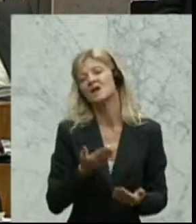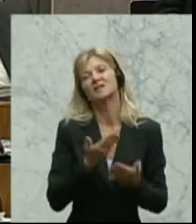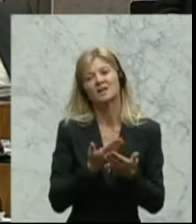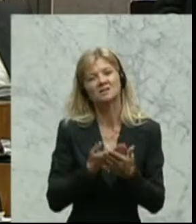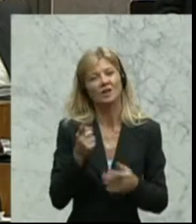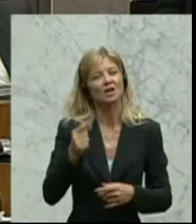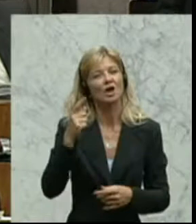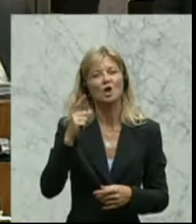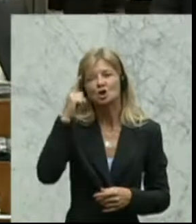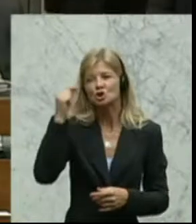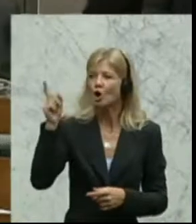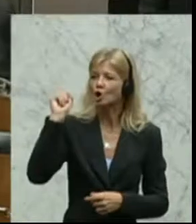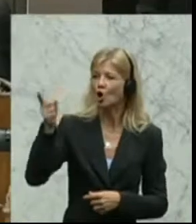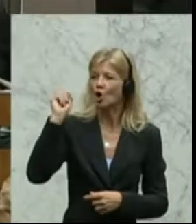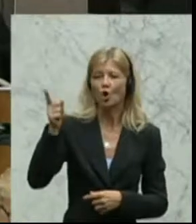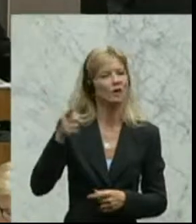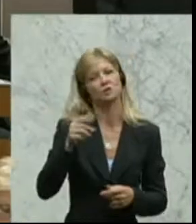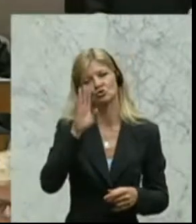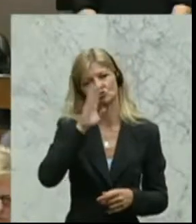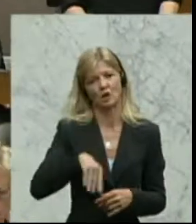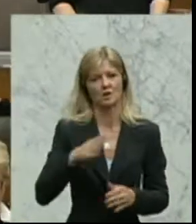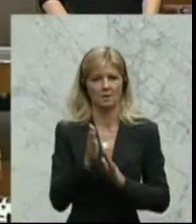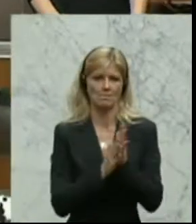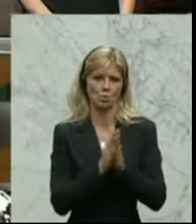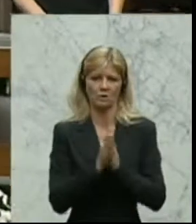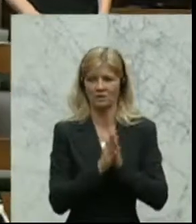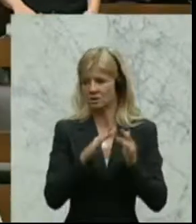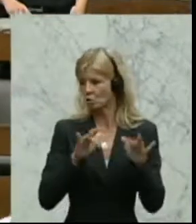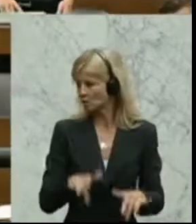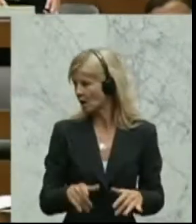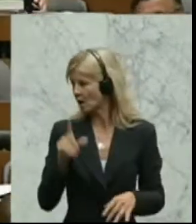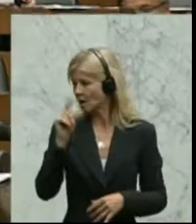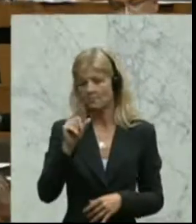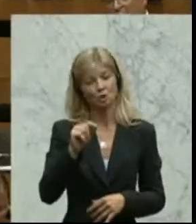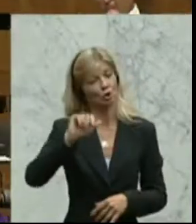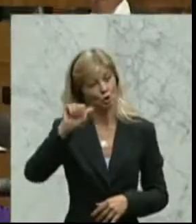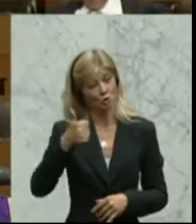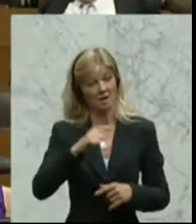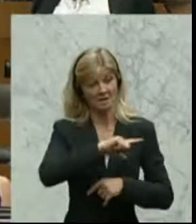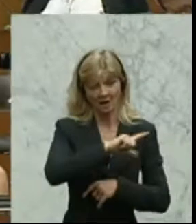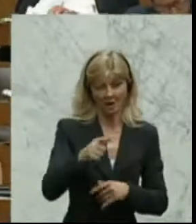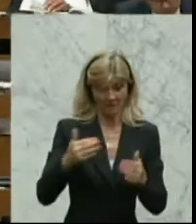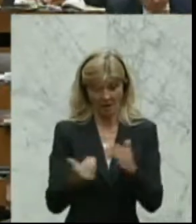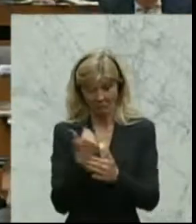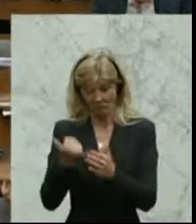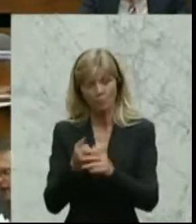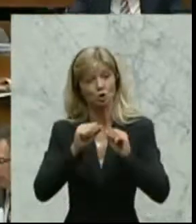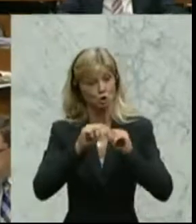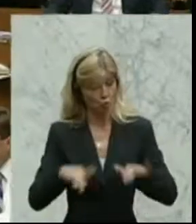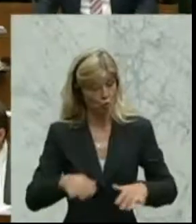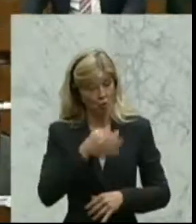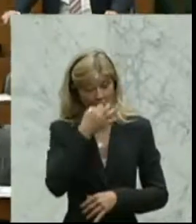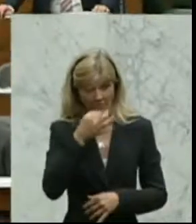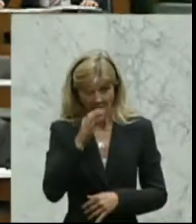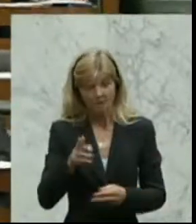die es überhaupt gibt. Das heißt, zuerst einmal das Land reformieren, die Strukturen verbessern, darauf schauen, dass jeder Euro gut ausgegeben wird.